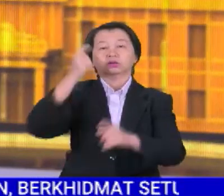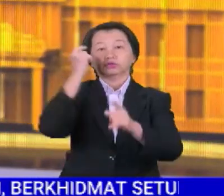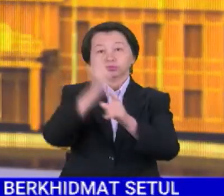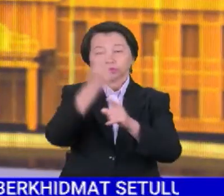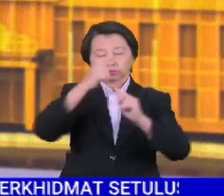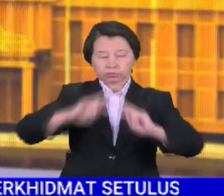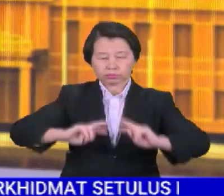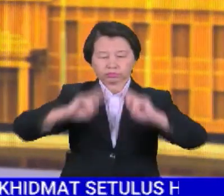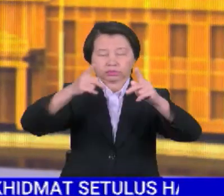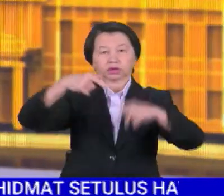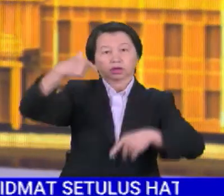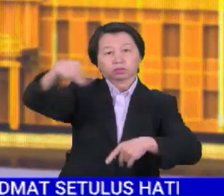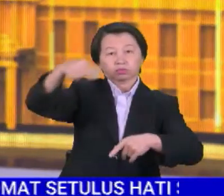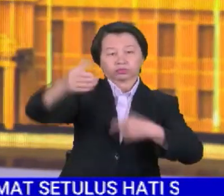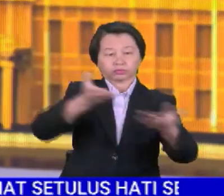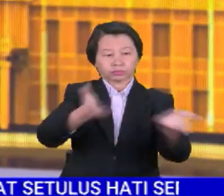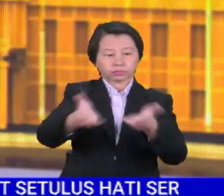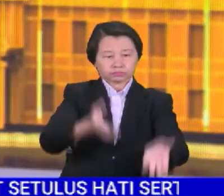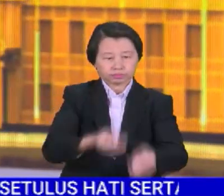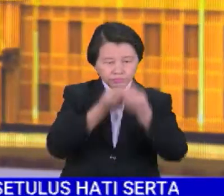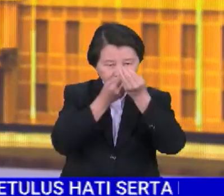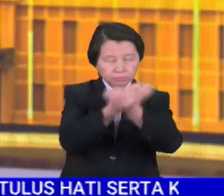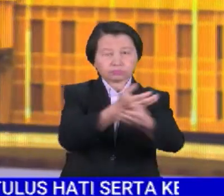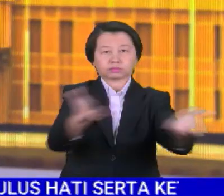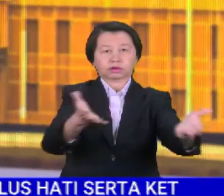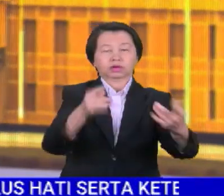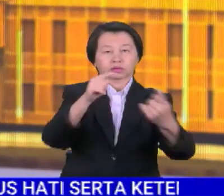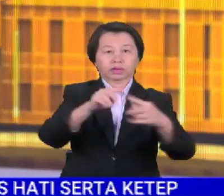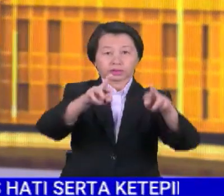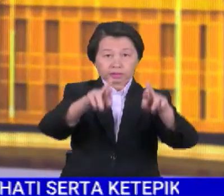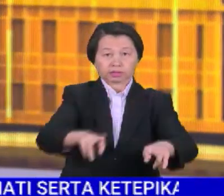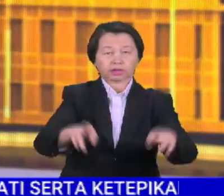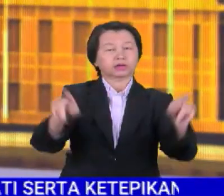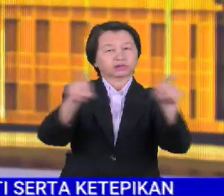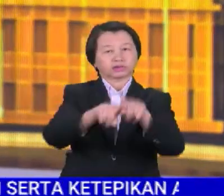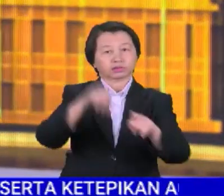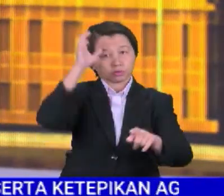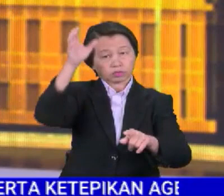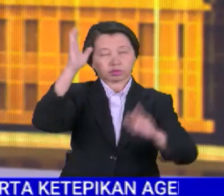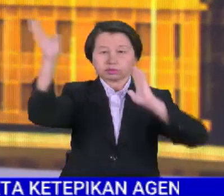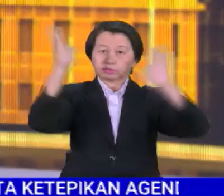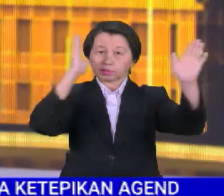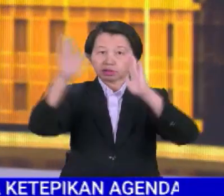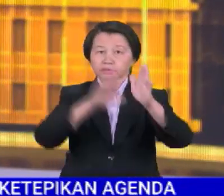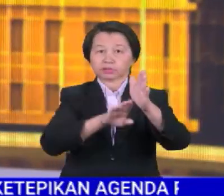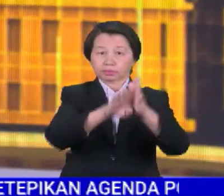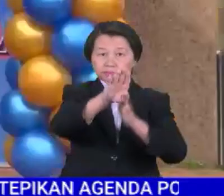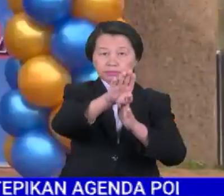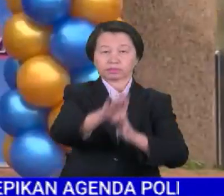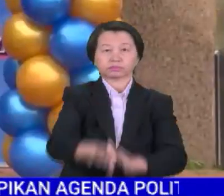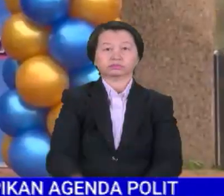bertujuan meningkatkan mutu perkhidmatan penyampaian maklumat kepada rakyat seiring konsep Malaysia Madani.